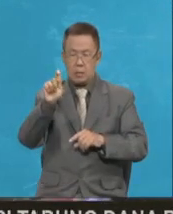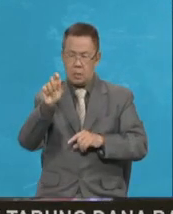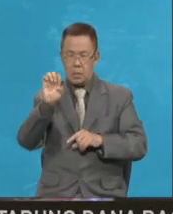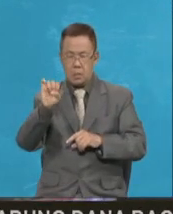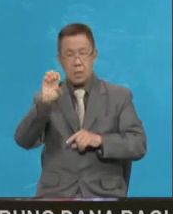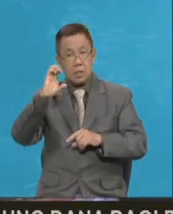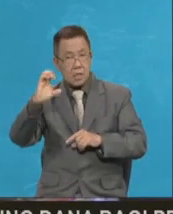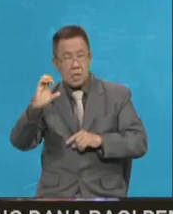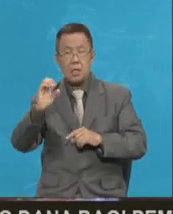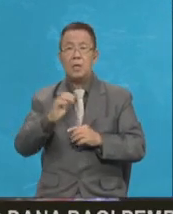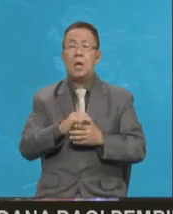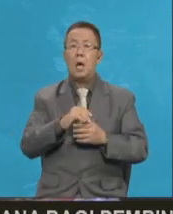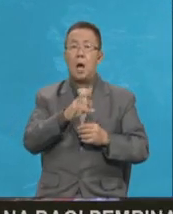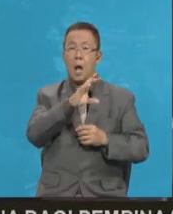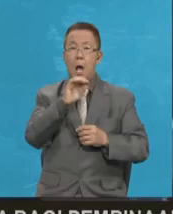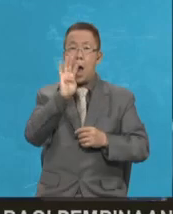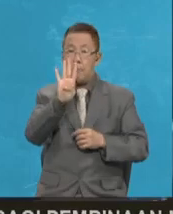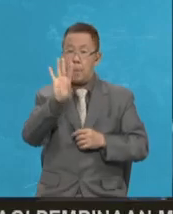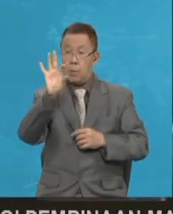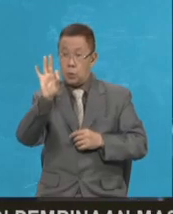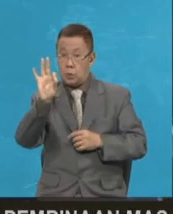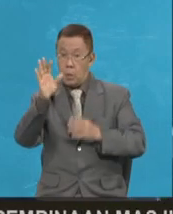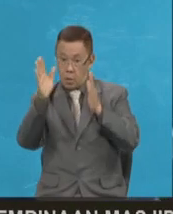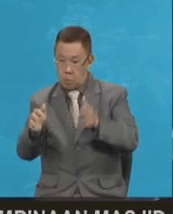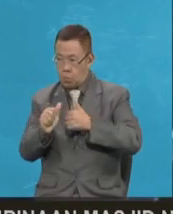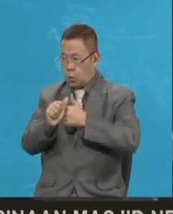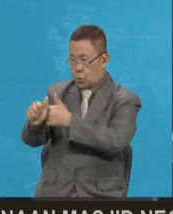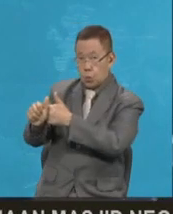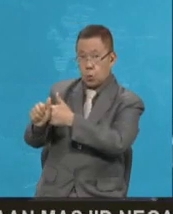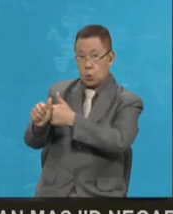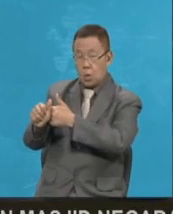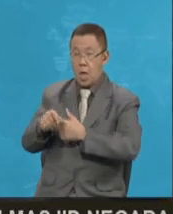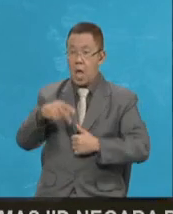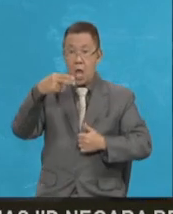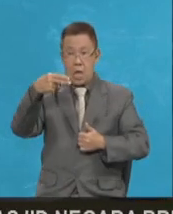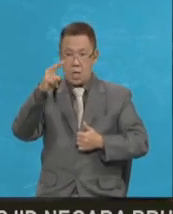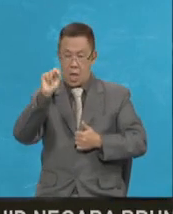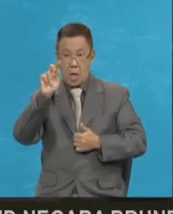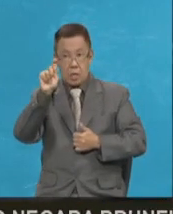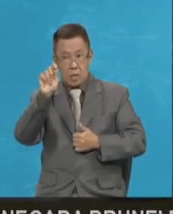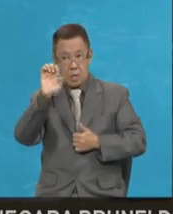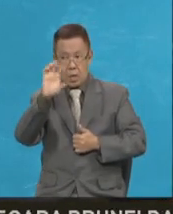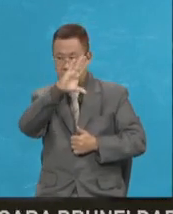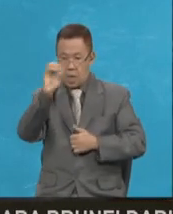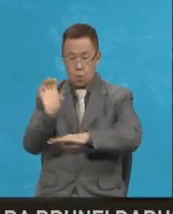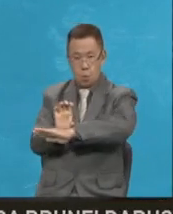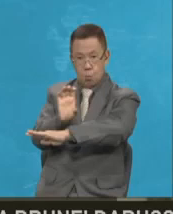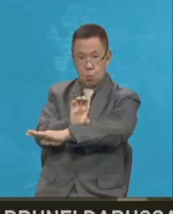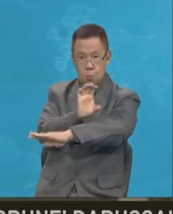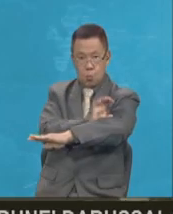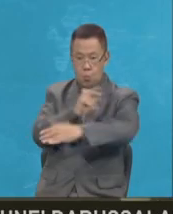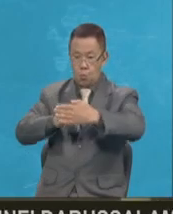pakai jurusan kejuruteraan mereka adalah 49 orang mengikuti kursus Hente teknologi maklumat dan kompita